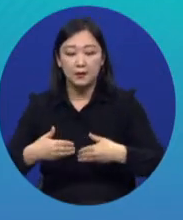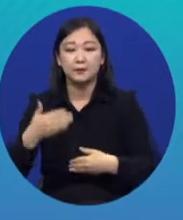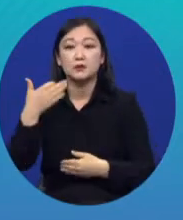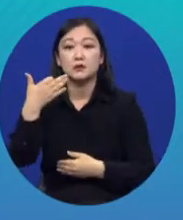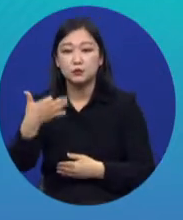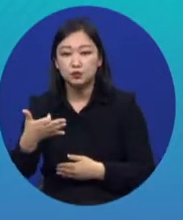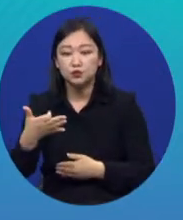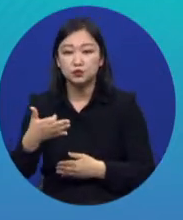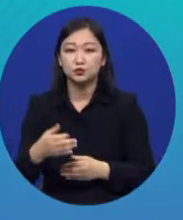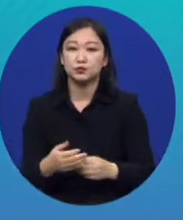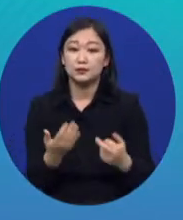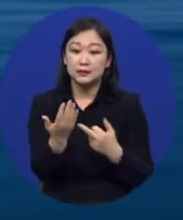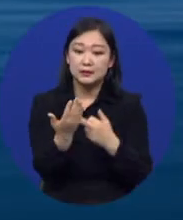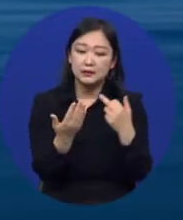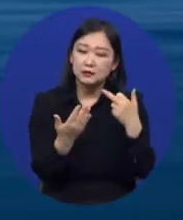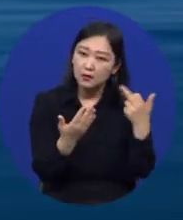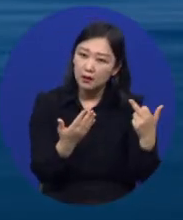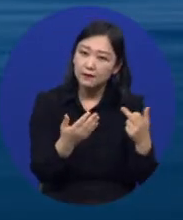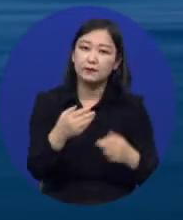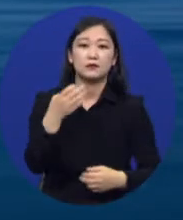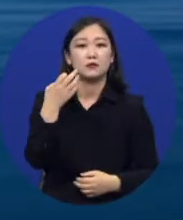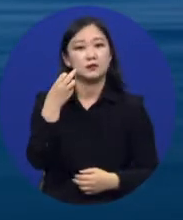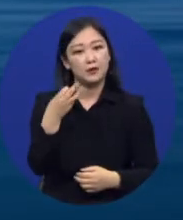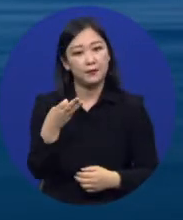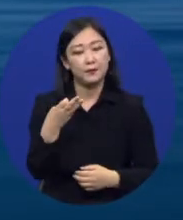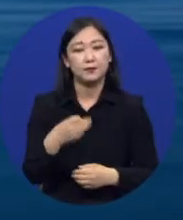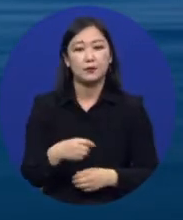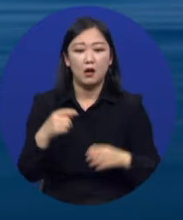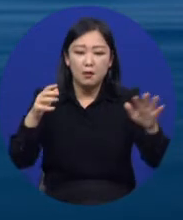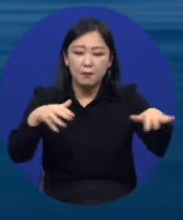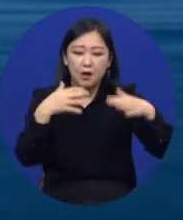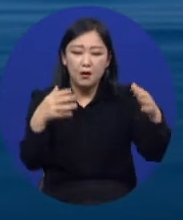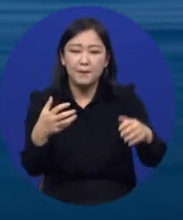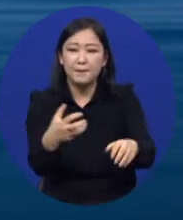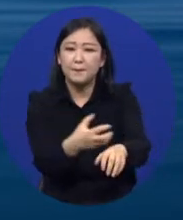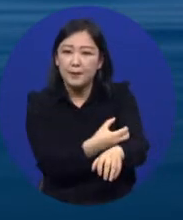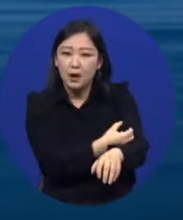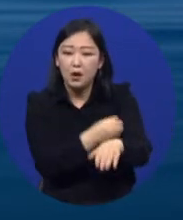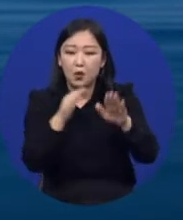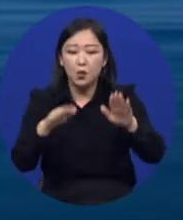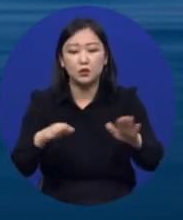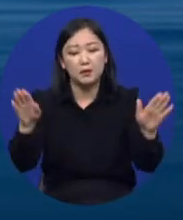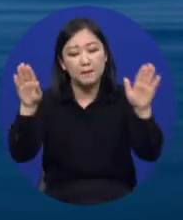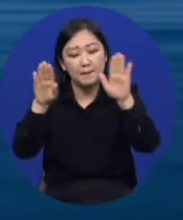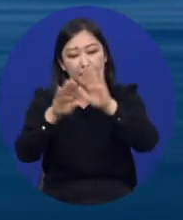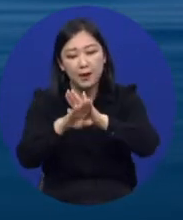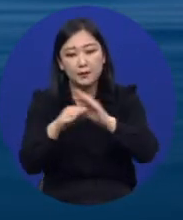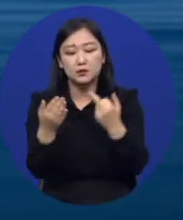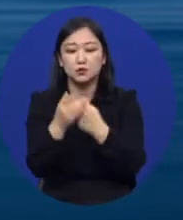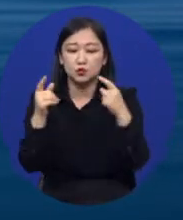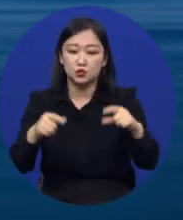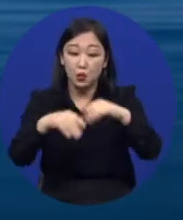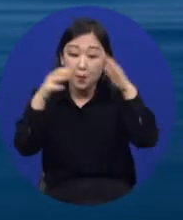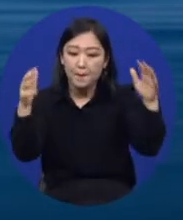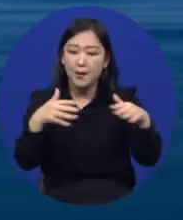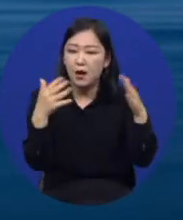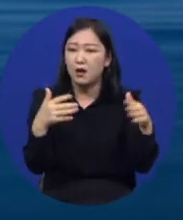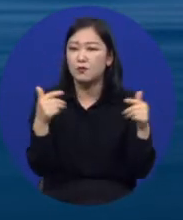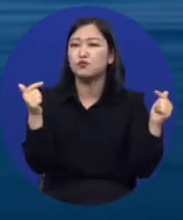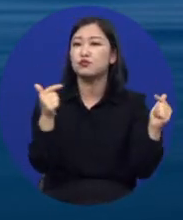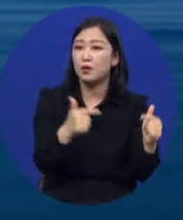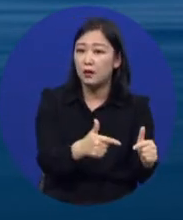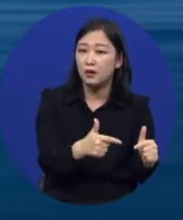13도 가 예상됩니다 현재 동풍이 강하게 불고 있는데요 오늘 밤이면 제주도의 부는 바람은 자자